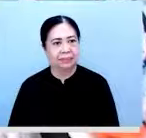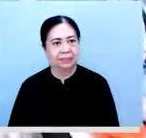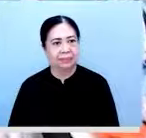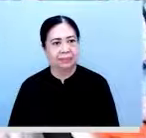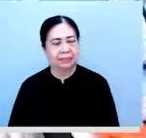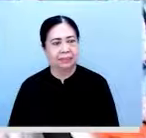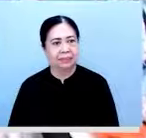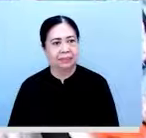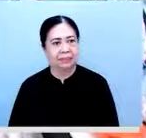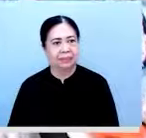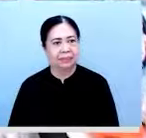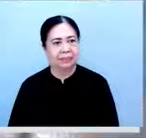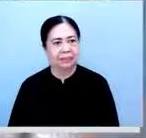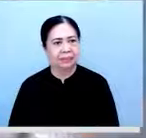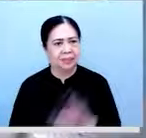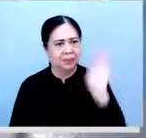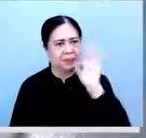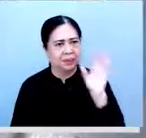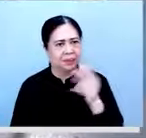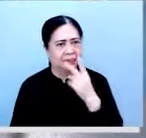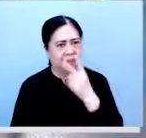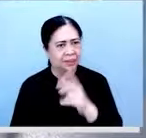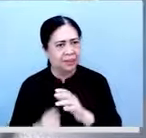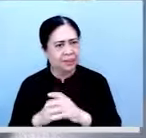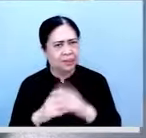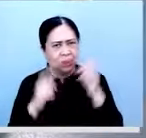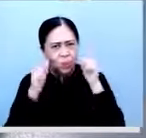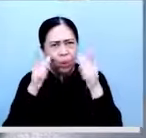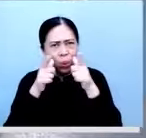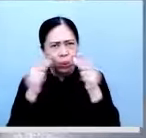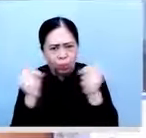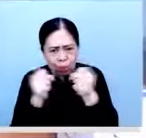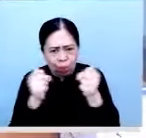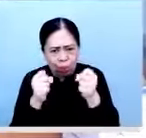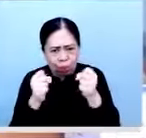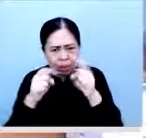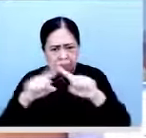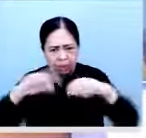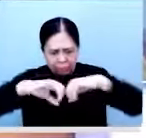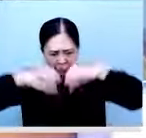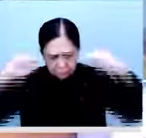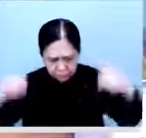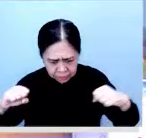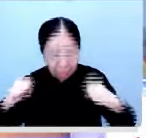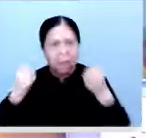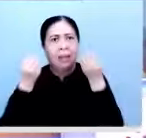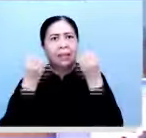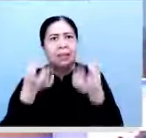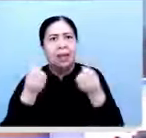parang may magic? Kasi pag titignan ko siya, parang ang liit lang ng bag. Pero ang dami lang pwedeng ilagay sa